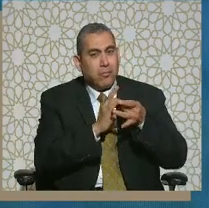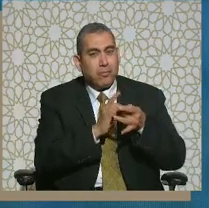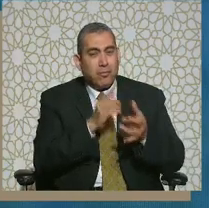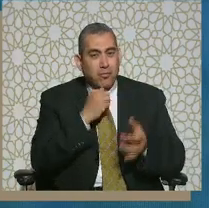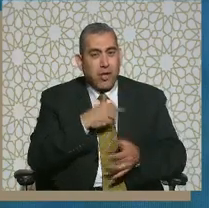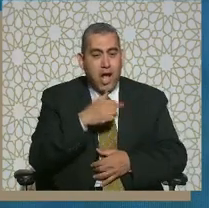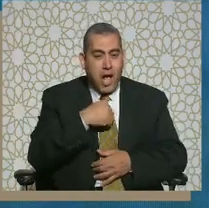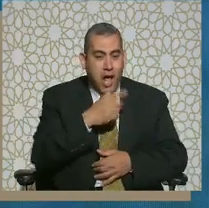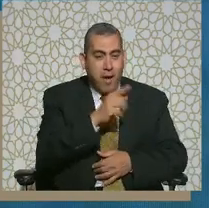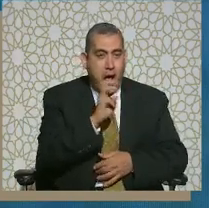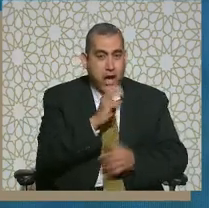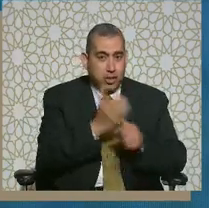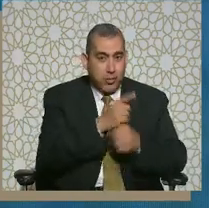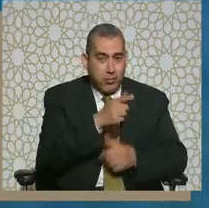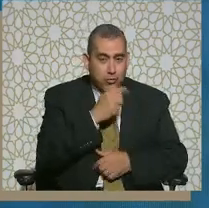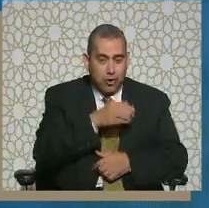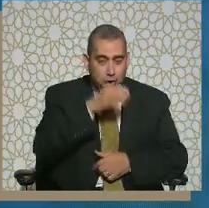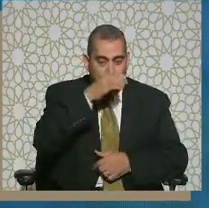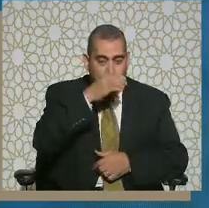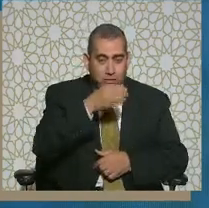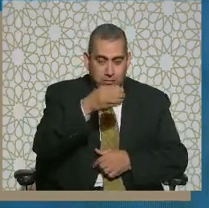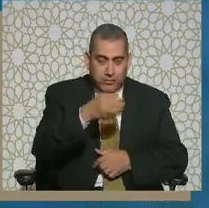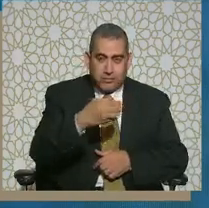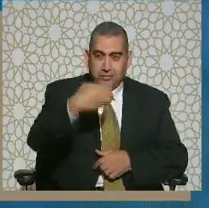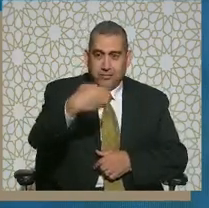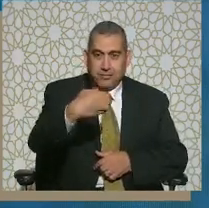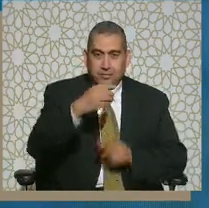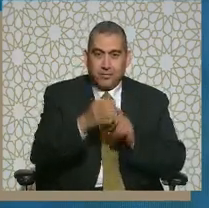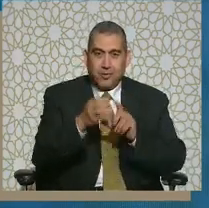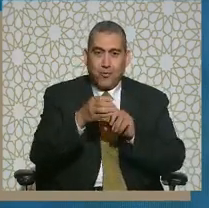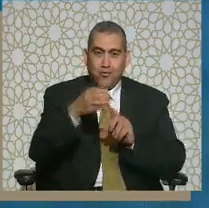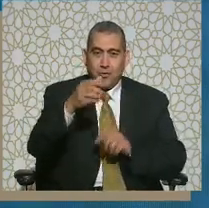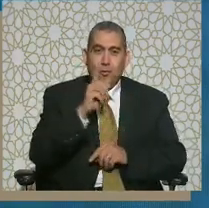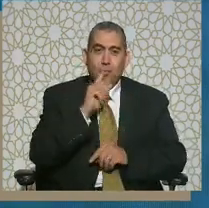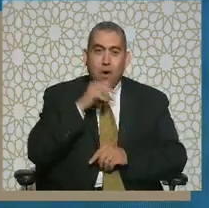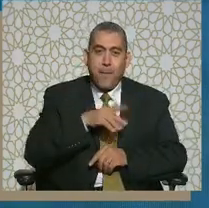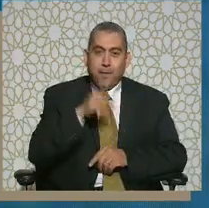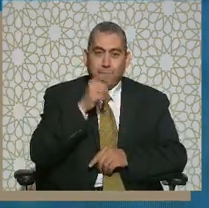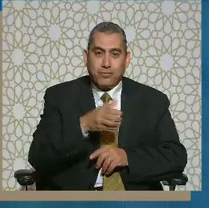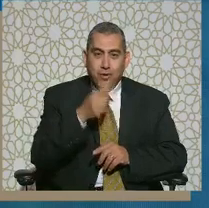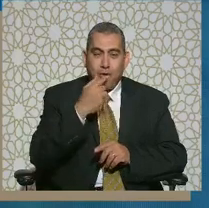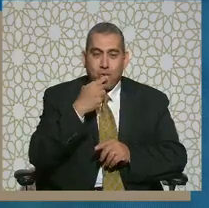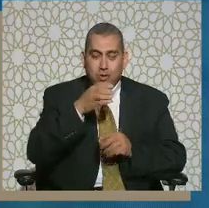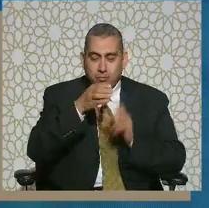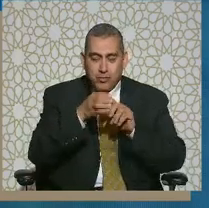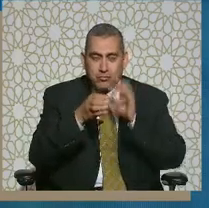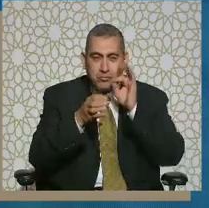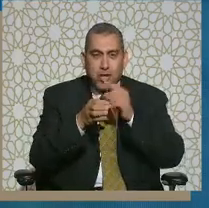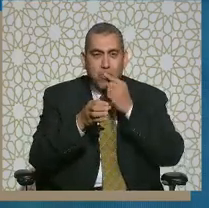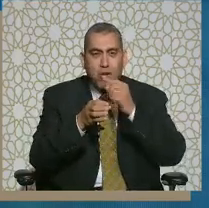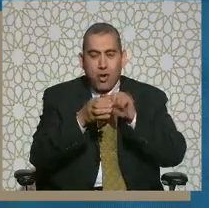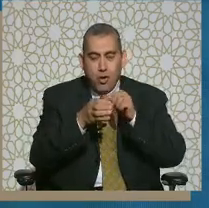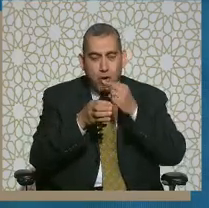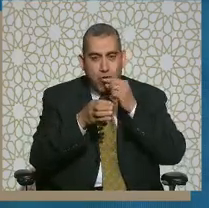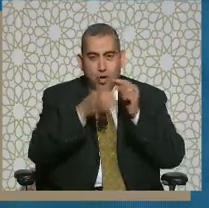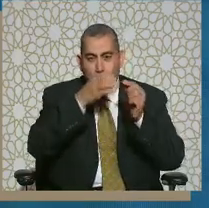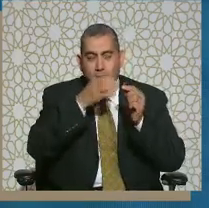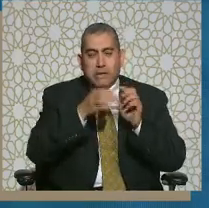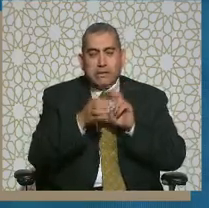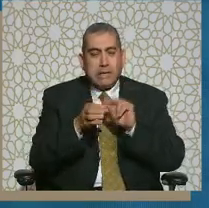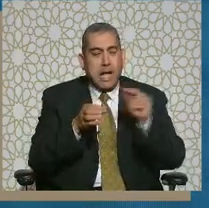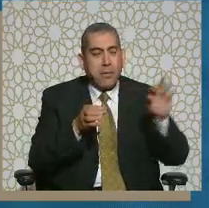اشرب فاناه بابي هو وا امي صلى الله عليه وسلم فيضع فاه على موض على موضعي